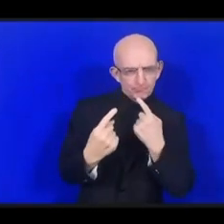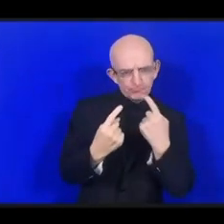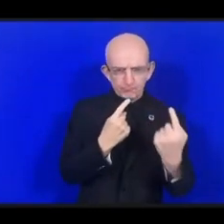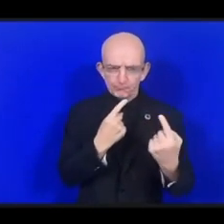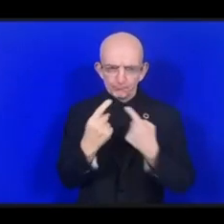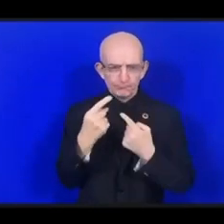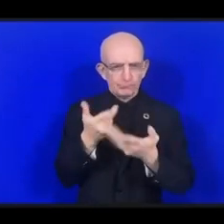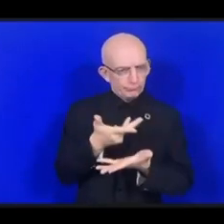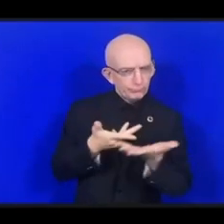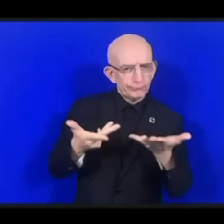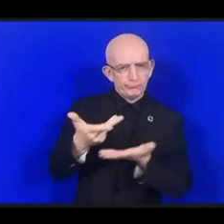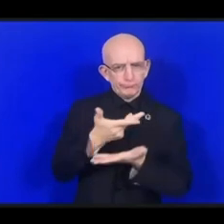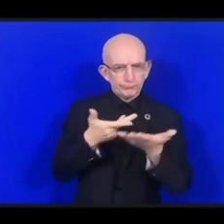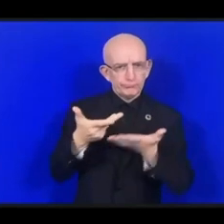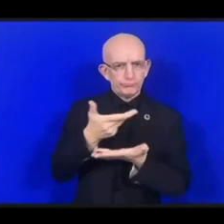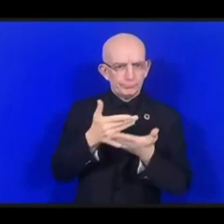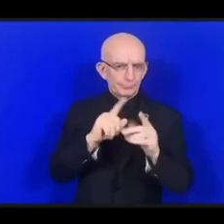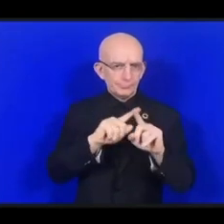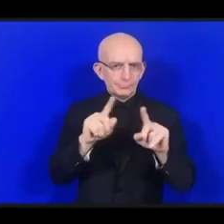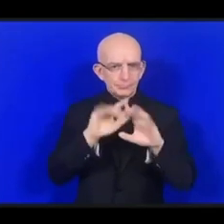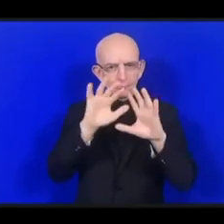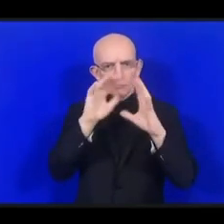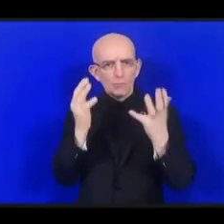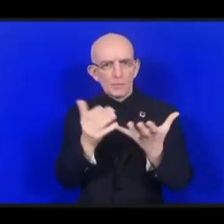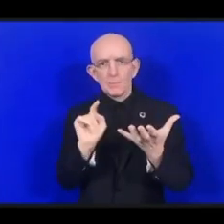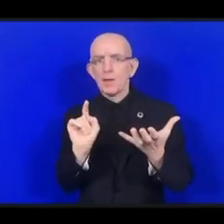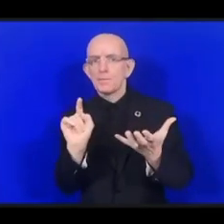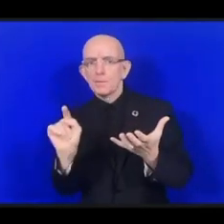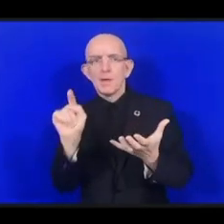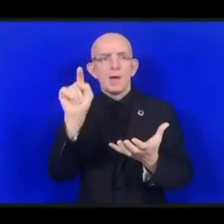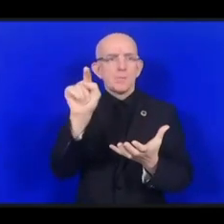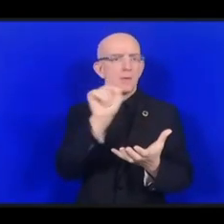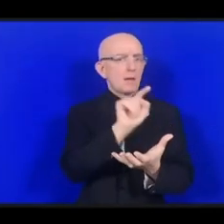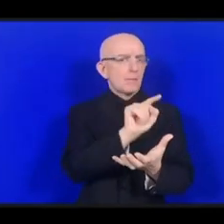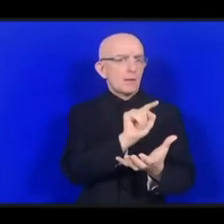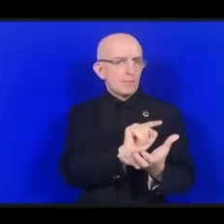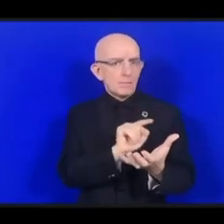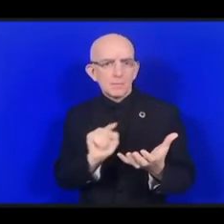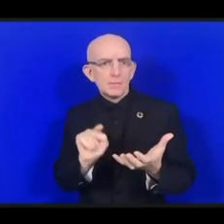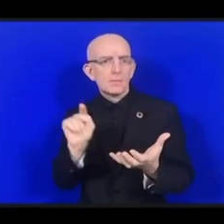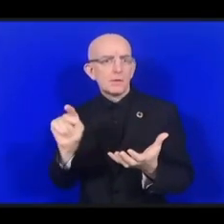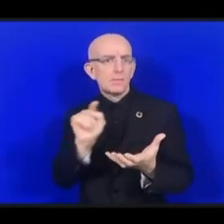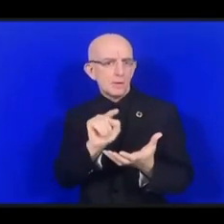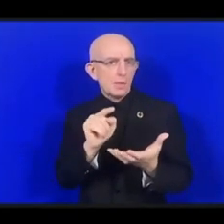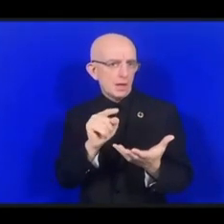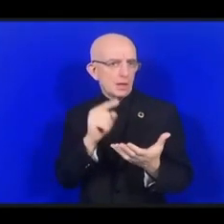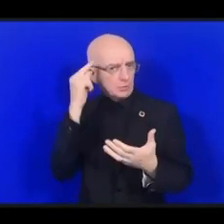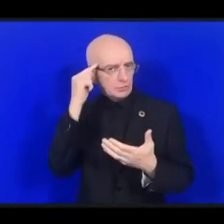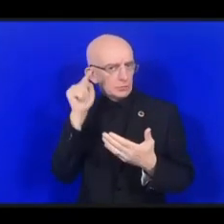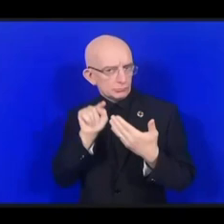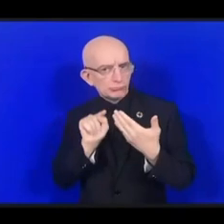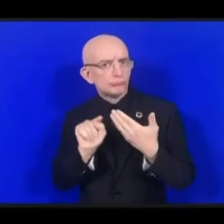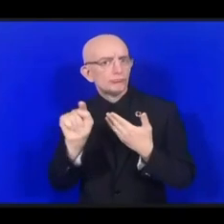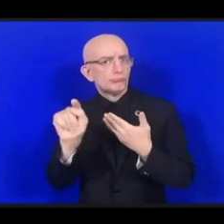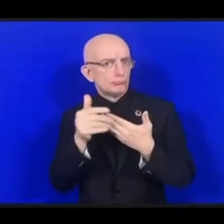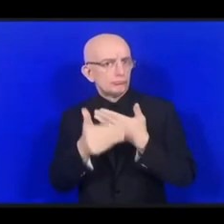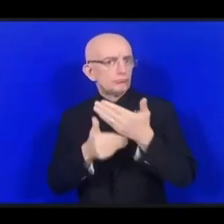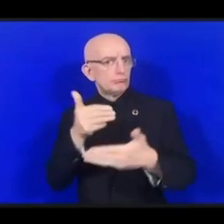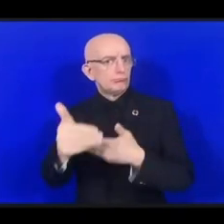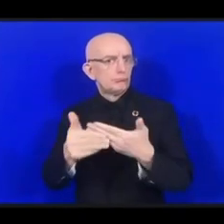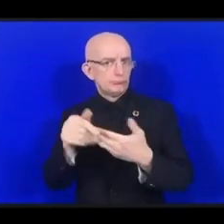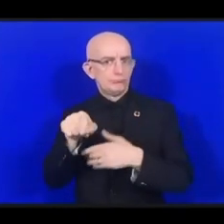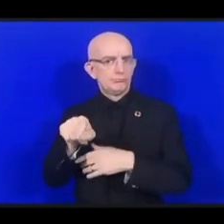القائمه في الوقت الحالي التوجهات العالميه والمنظور المستقبلي اثناء